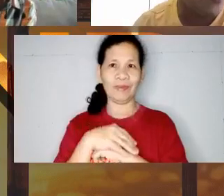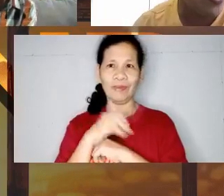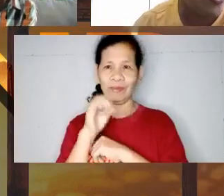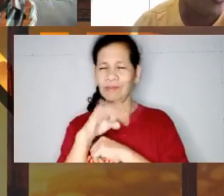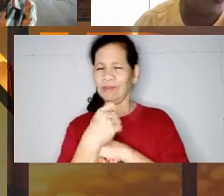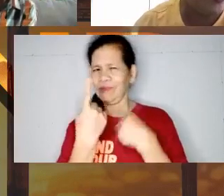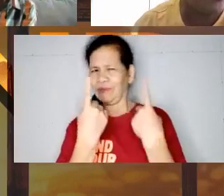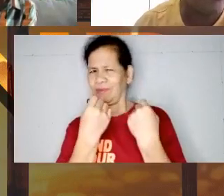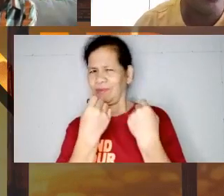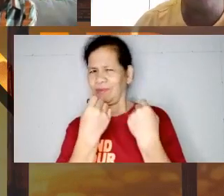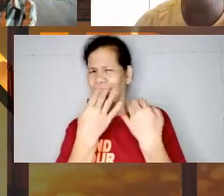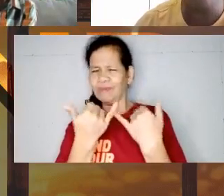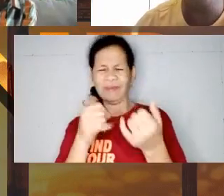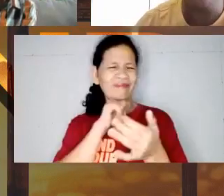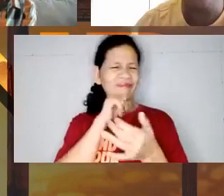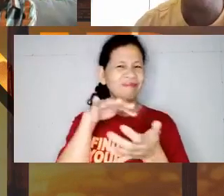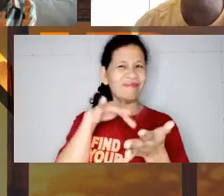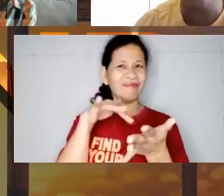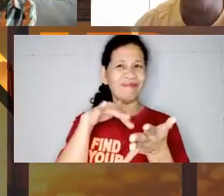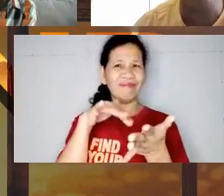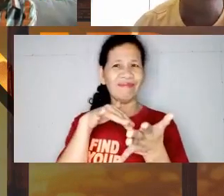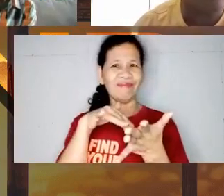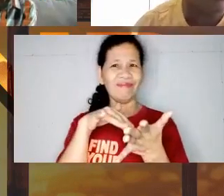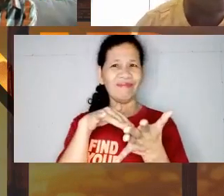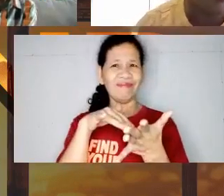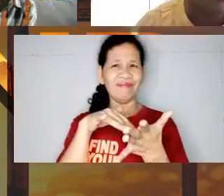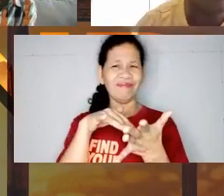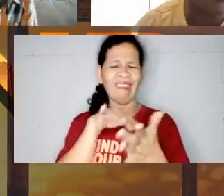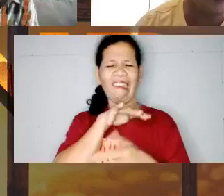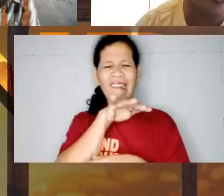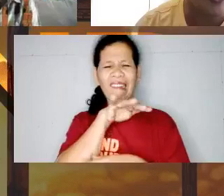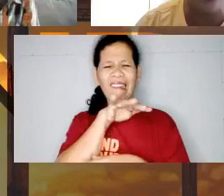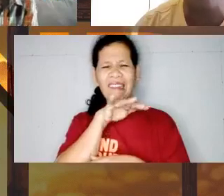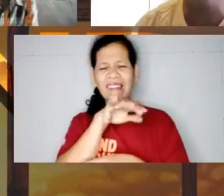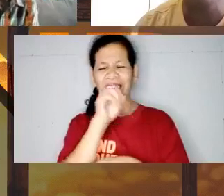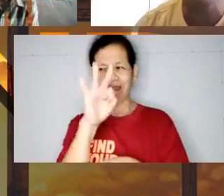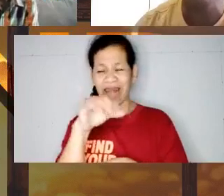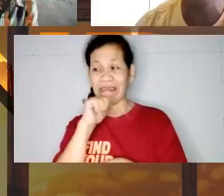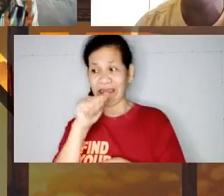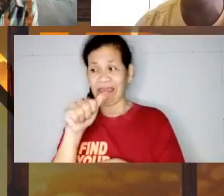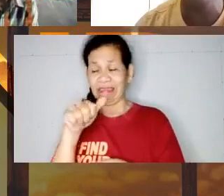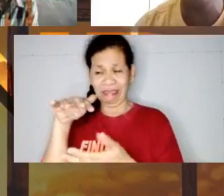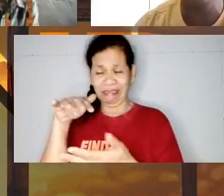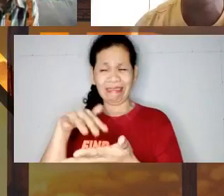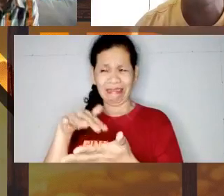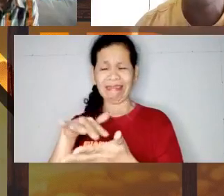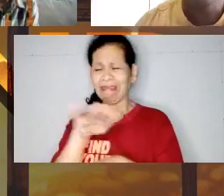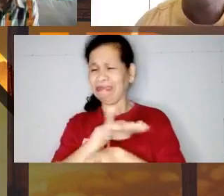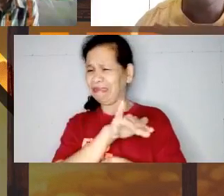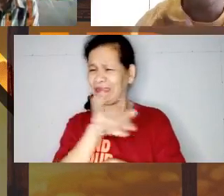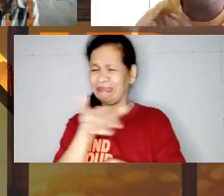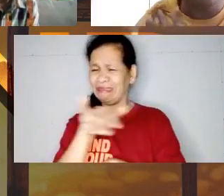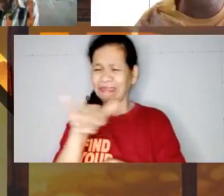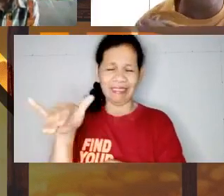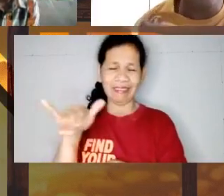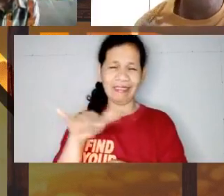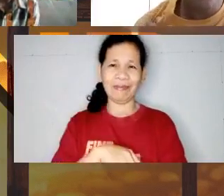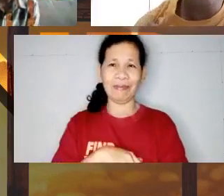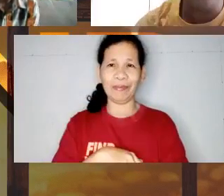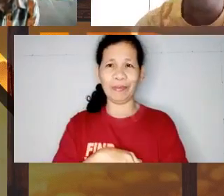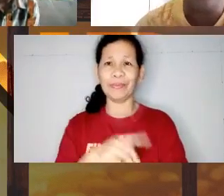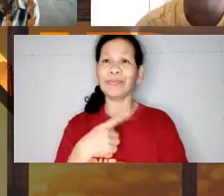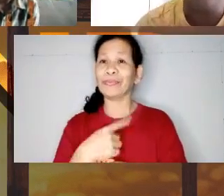mag-aral, pag ako nag-aral pala, nakakapagod din. Pag ako naman hindi nag-aral, nakakapagod din. Amat hindi ano? Ano kong gagawin